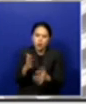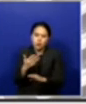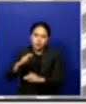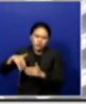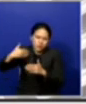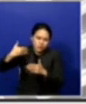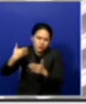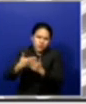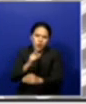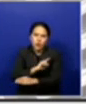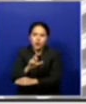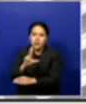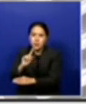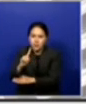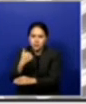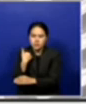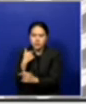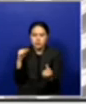งทุน